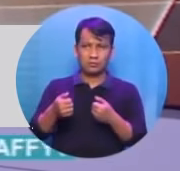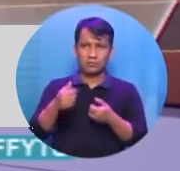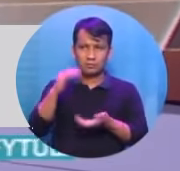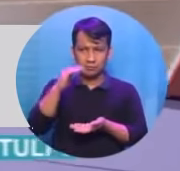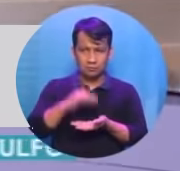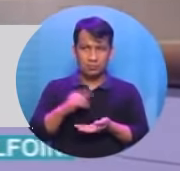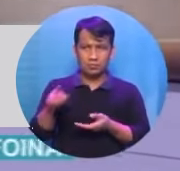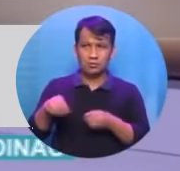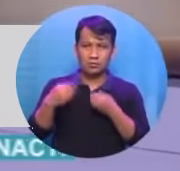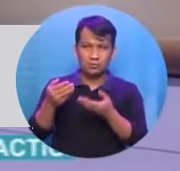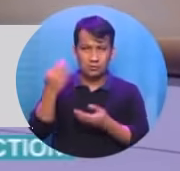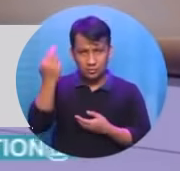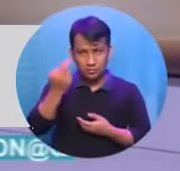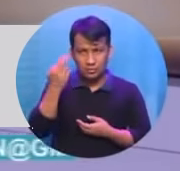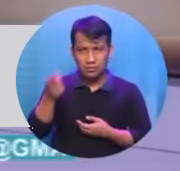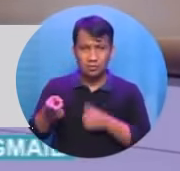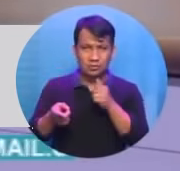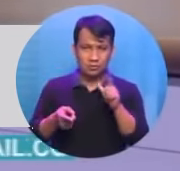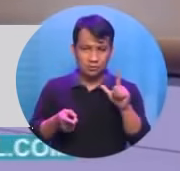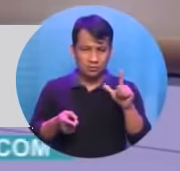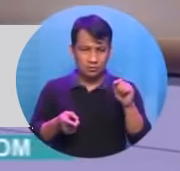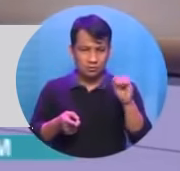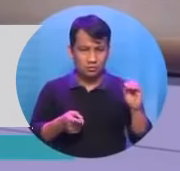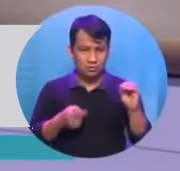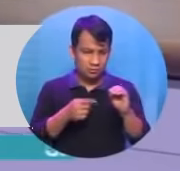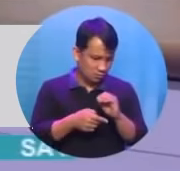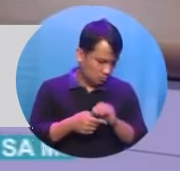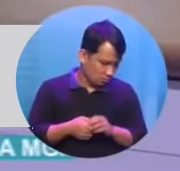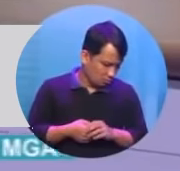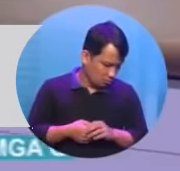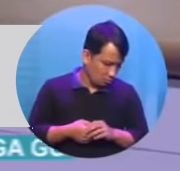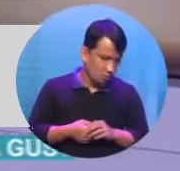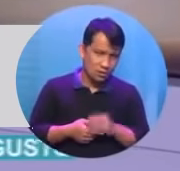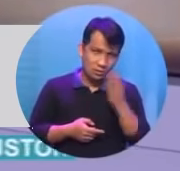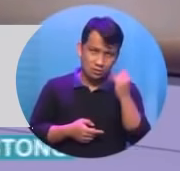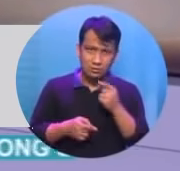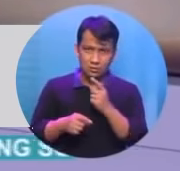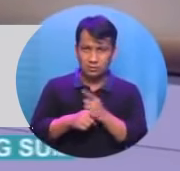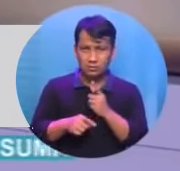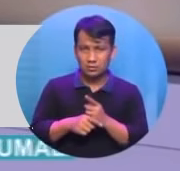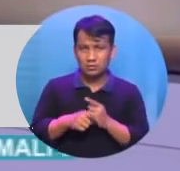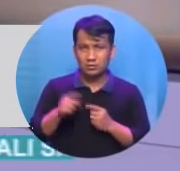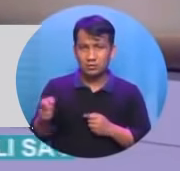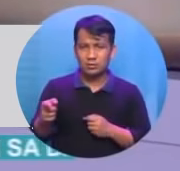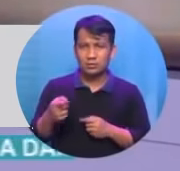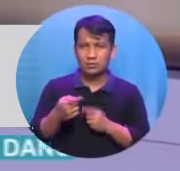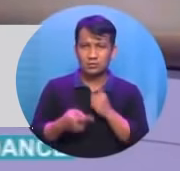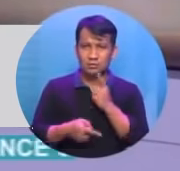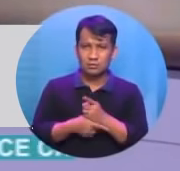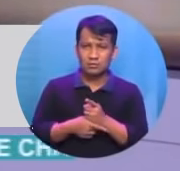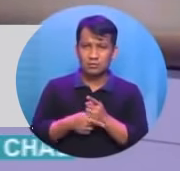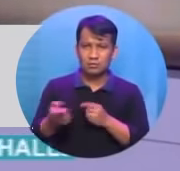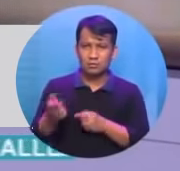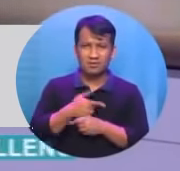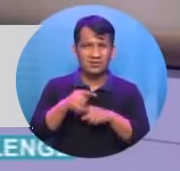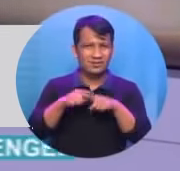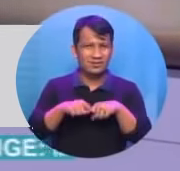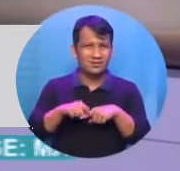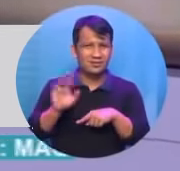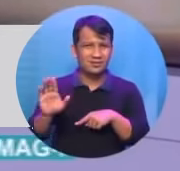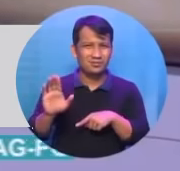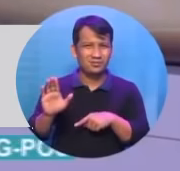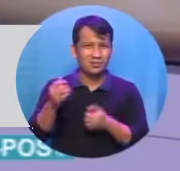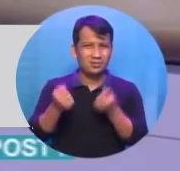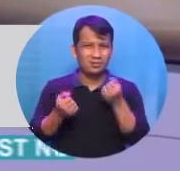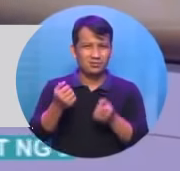tumawad at magbigay ng dahilan. Siyempre, yung mga taga-LTO, tao rin yan, eh baka i-consider. Tama ba ako, Director? Opo. At saka, depende kasi yung kung ano